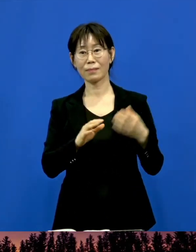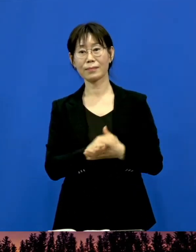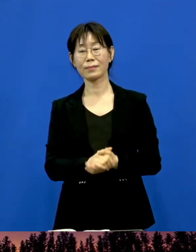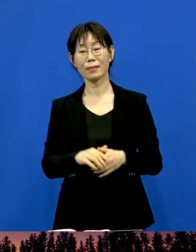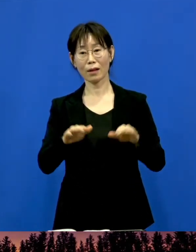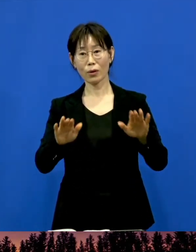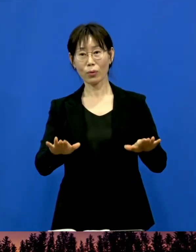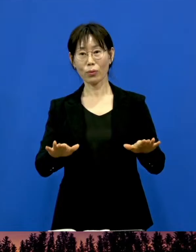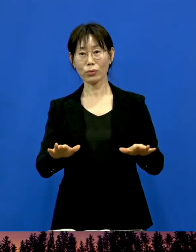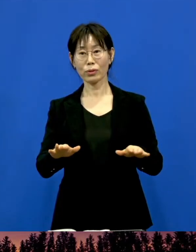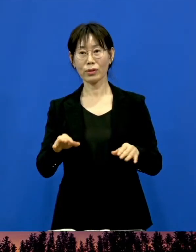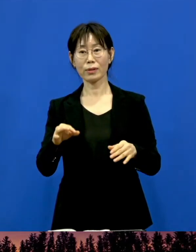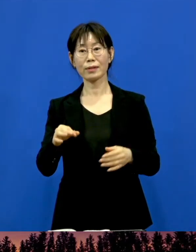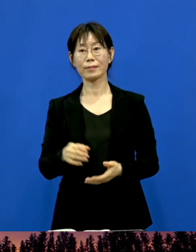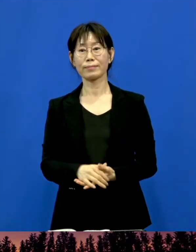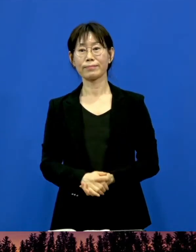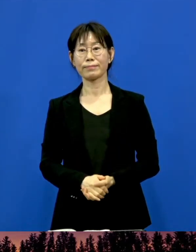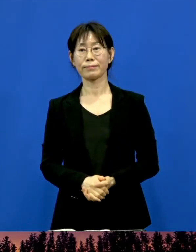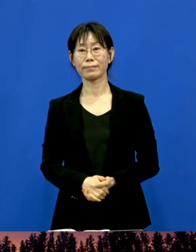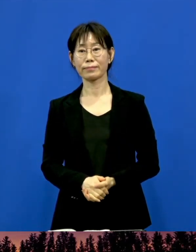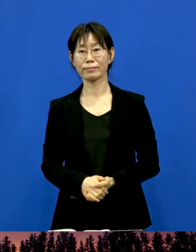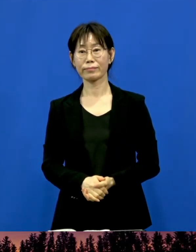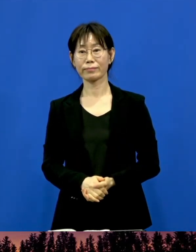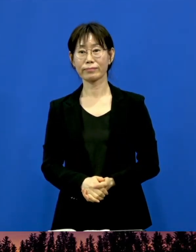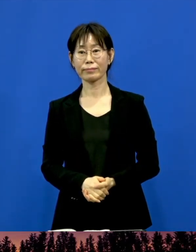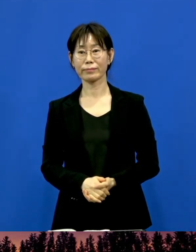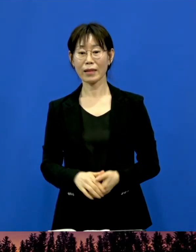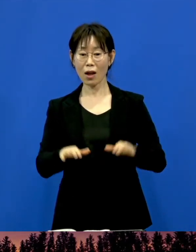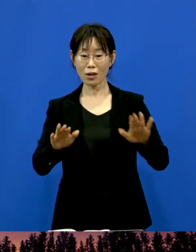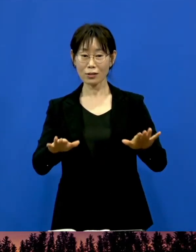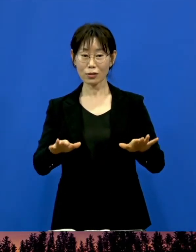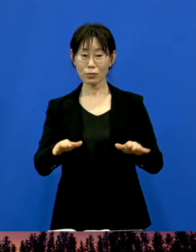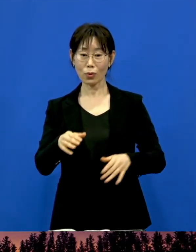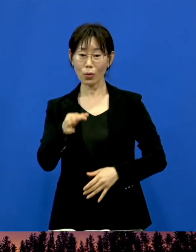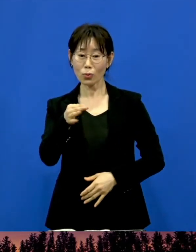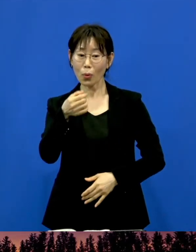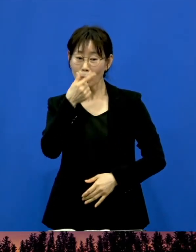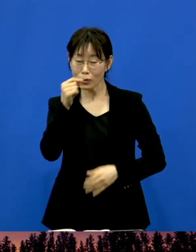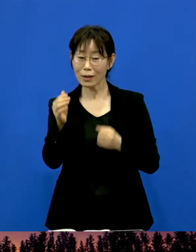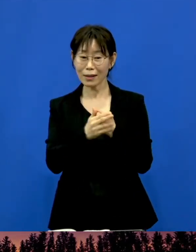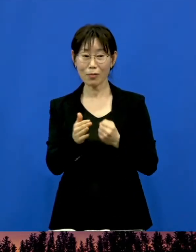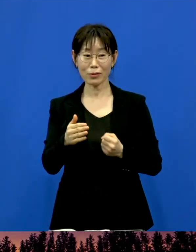오늘도 여러분, 돈이 많이 없기 때문에 이 철에 올 수 있어요, 여러분.